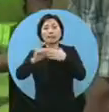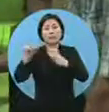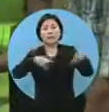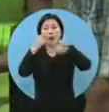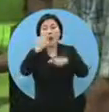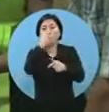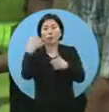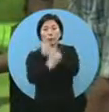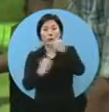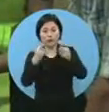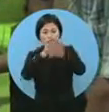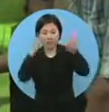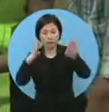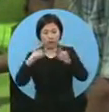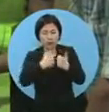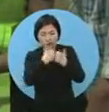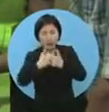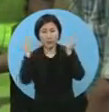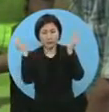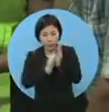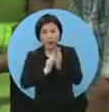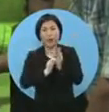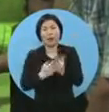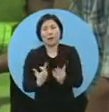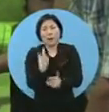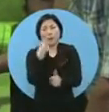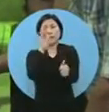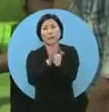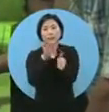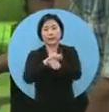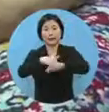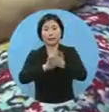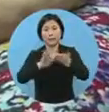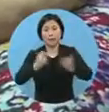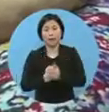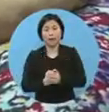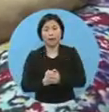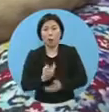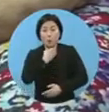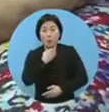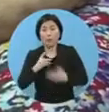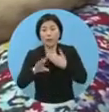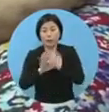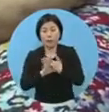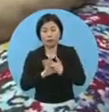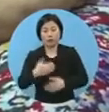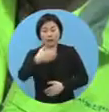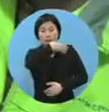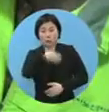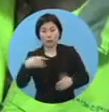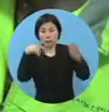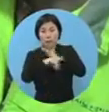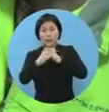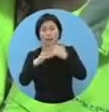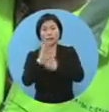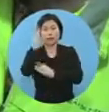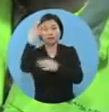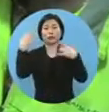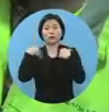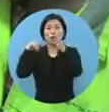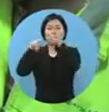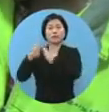통해 신속하게 구제할 방침입니다. 지원을 희망하는 가정은 주민등록상 주소지 읍면동 또는